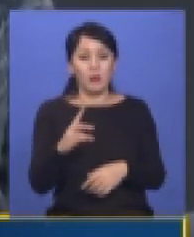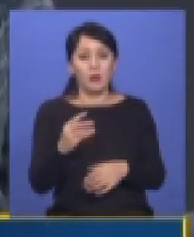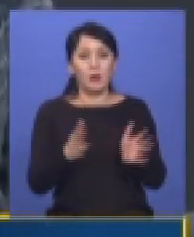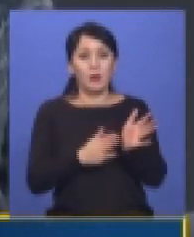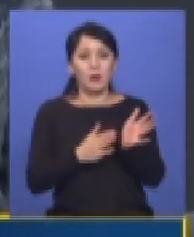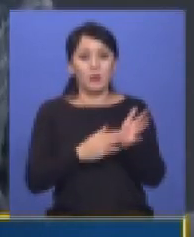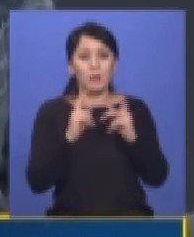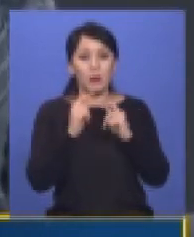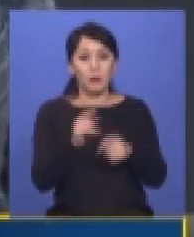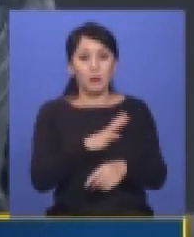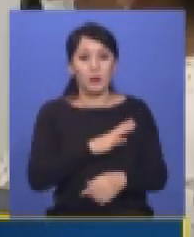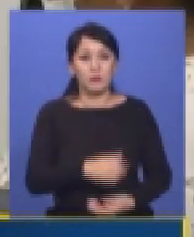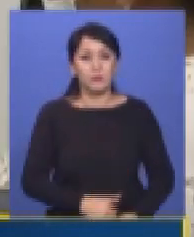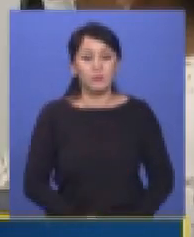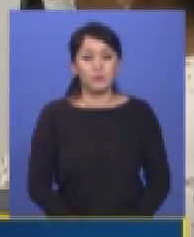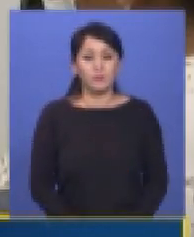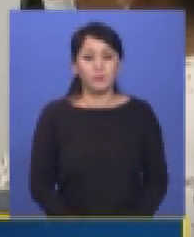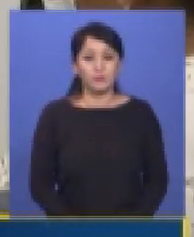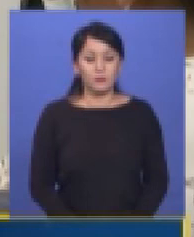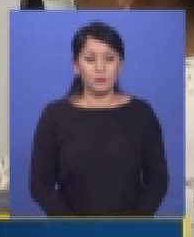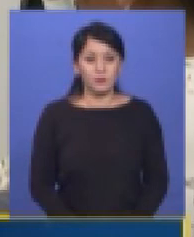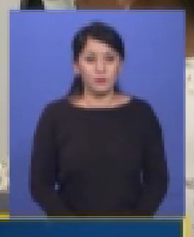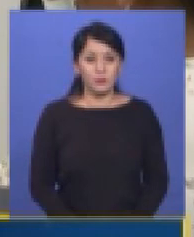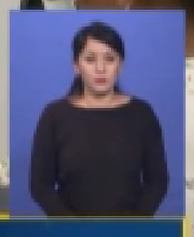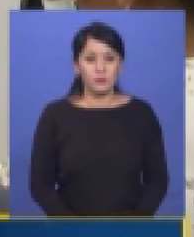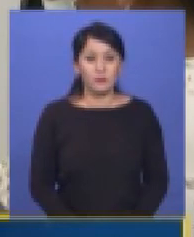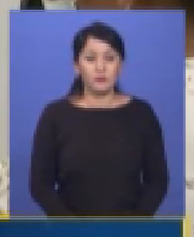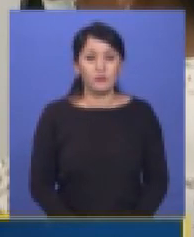сыйақы берілген. Жанғота Естайқызы, Наталья Итова, Райымбек Биғожаев, жаңалықтар қызметі.